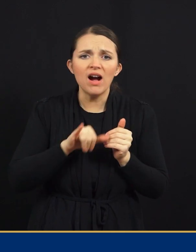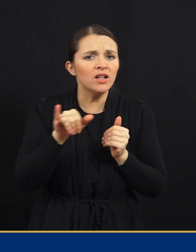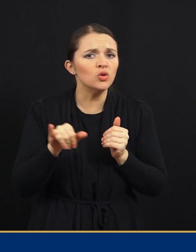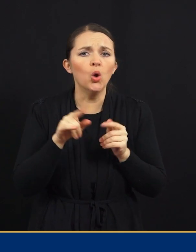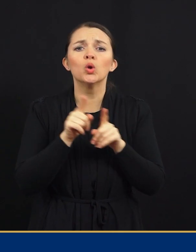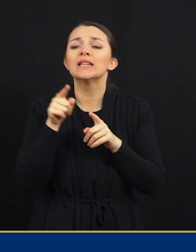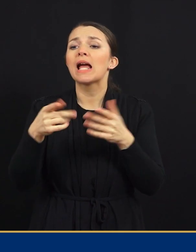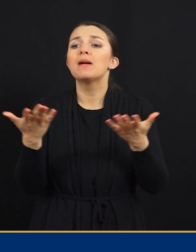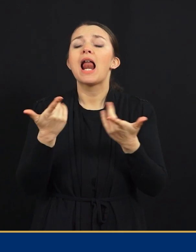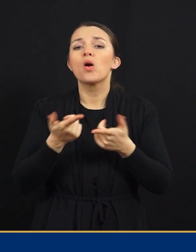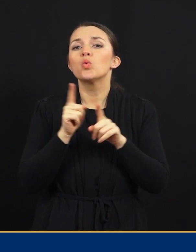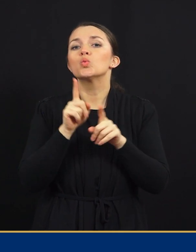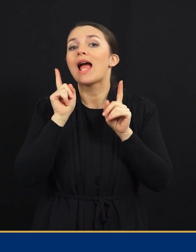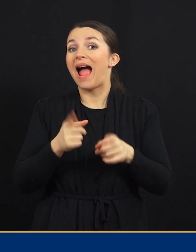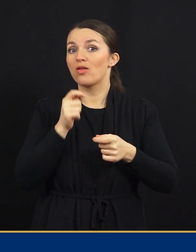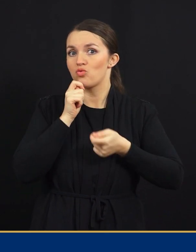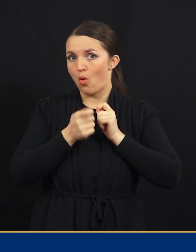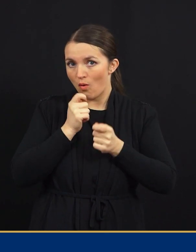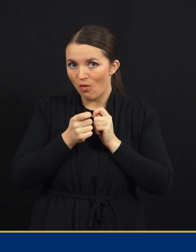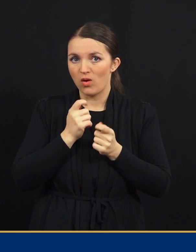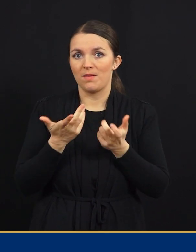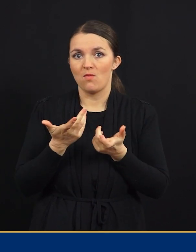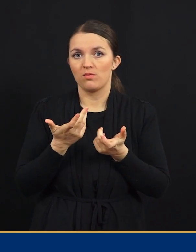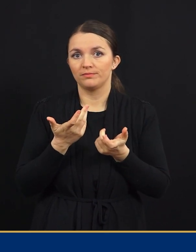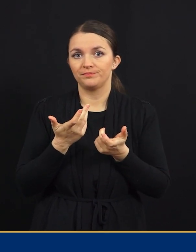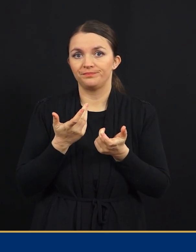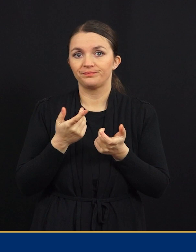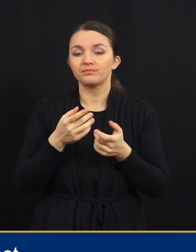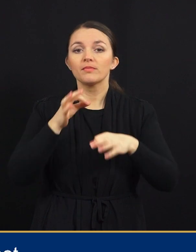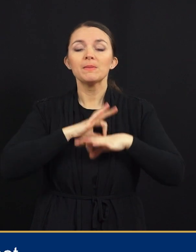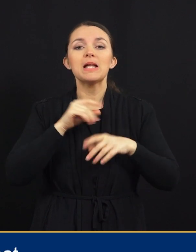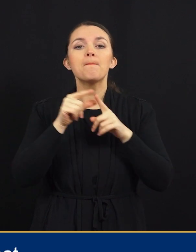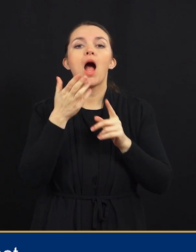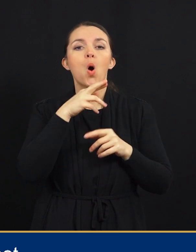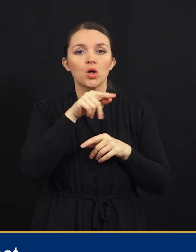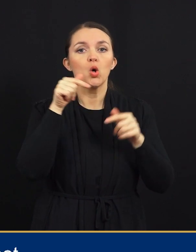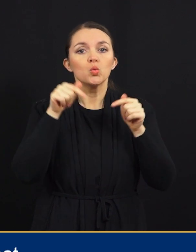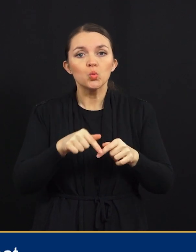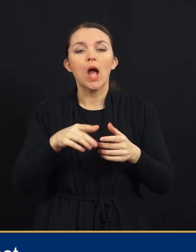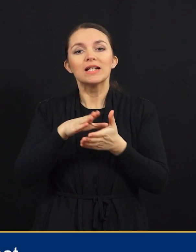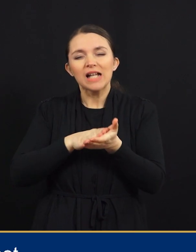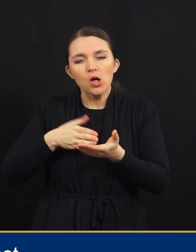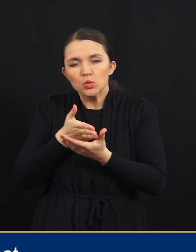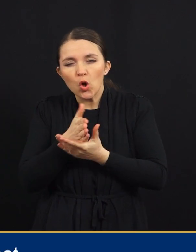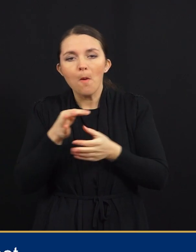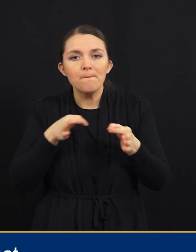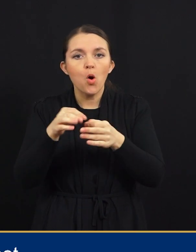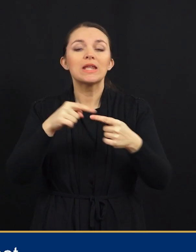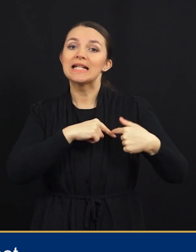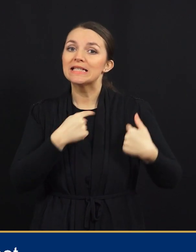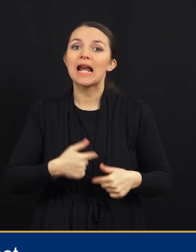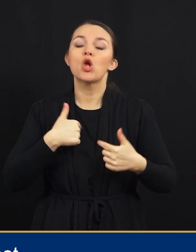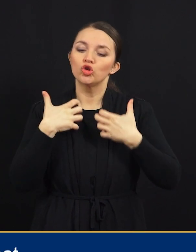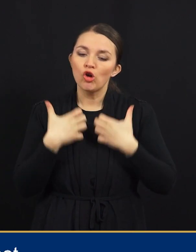in kjer se lahko tudi kaj dogovorimo. Predsednik Pahor je tu utrl pot, ki jo